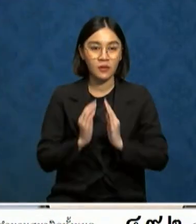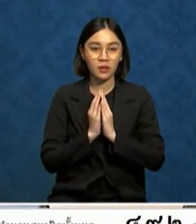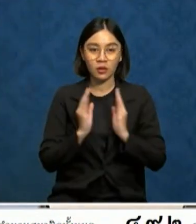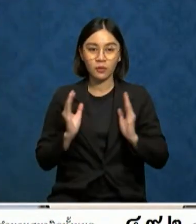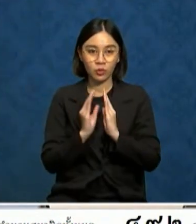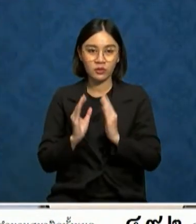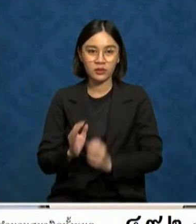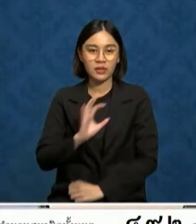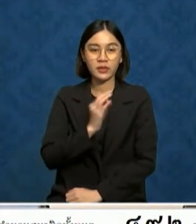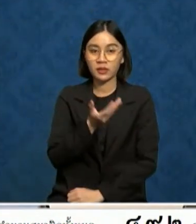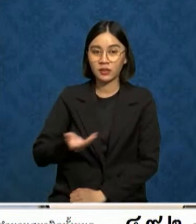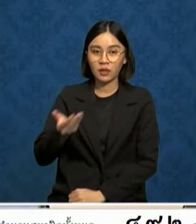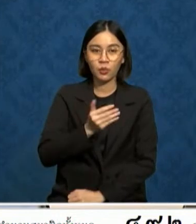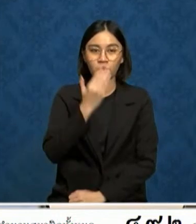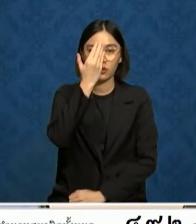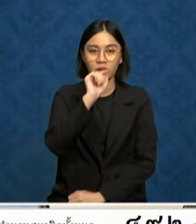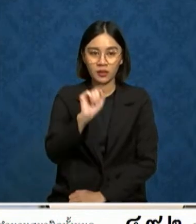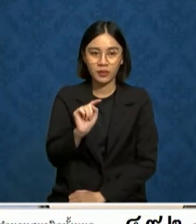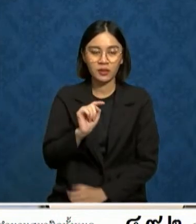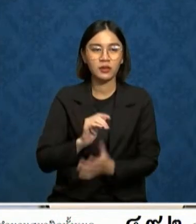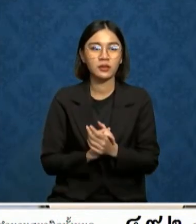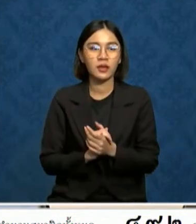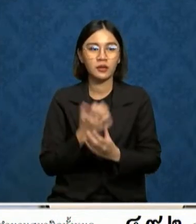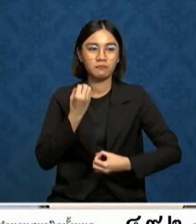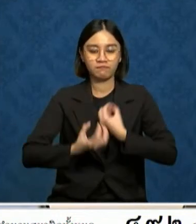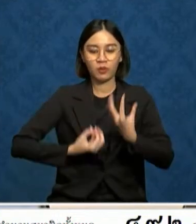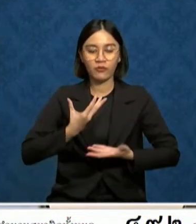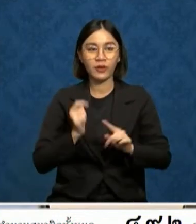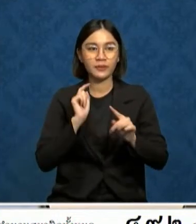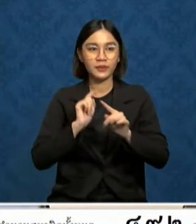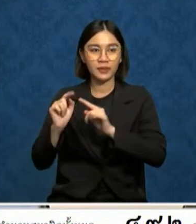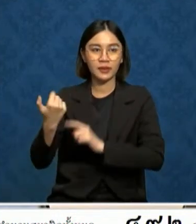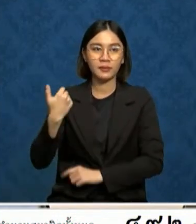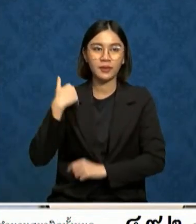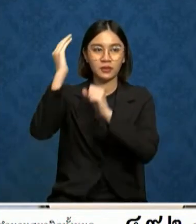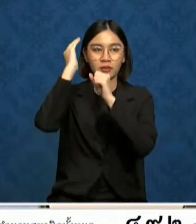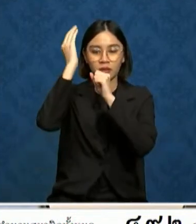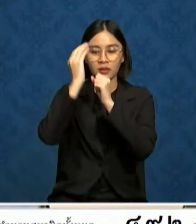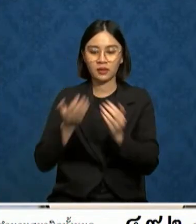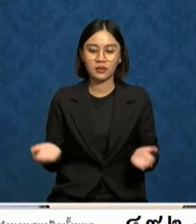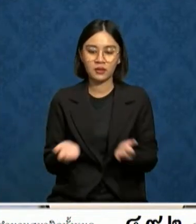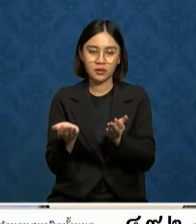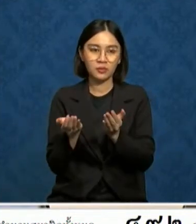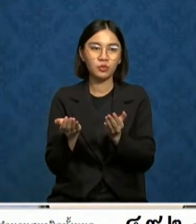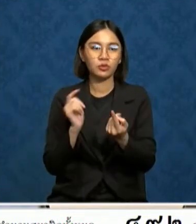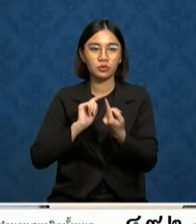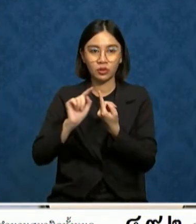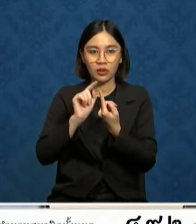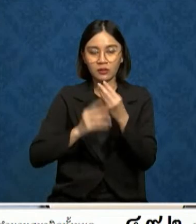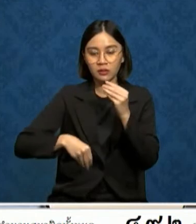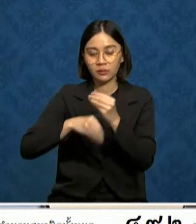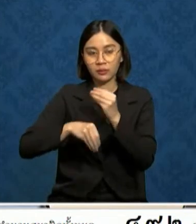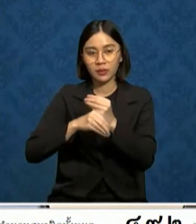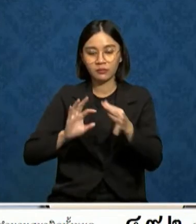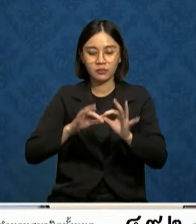ายท่านที่ได้กรุณาแสดงความคิดเห็นอภิปรายสนับสนุนในการเพิ่ม